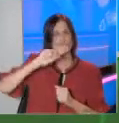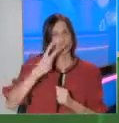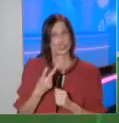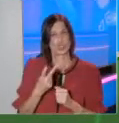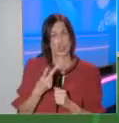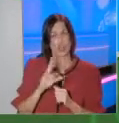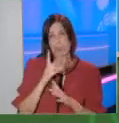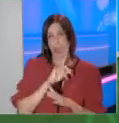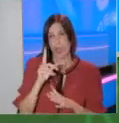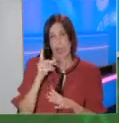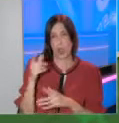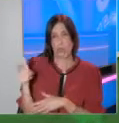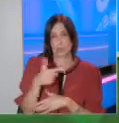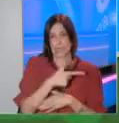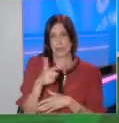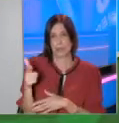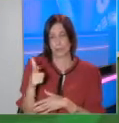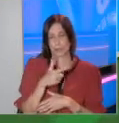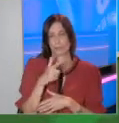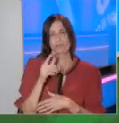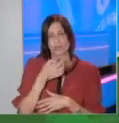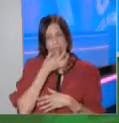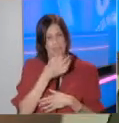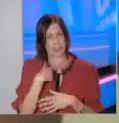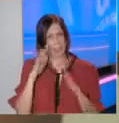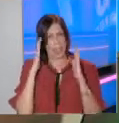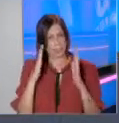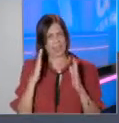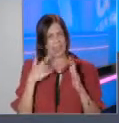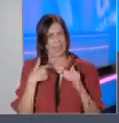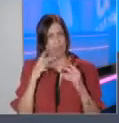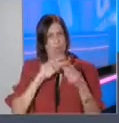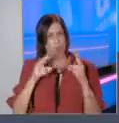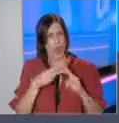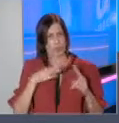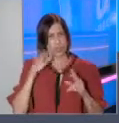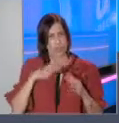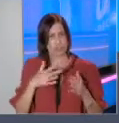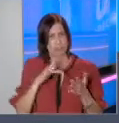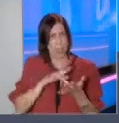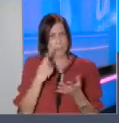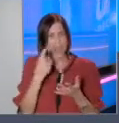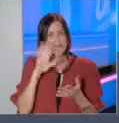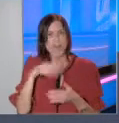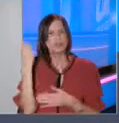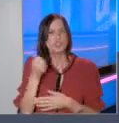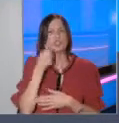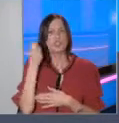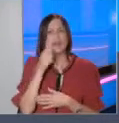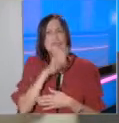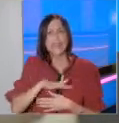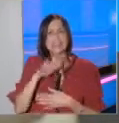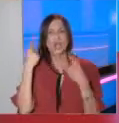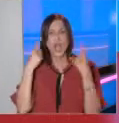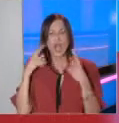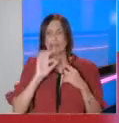מכיר דבר כזה? זה יכול להיות שיש דבר כזה? אתה מאמין שבעולם שלנו יש פינה אחת אפילו בשבת קודש באזור חרדי